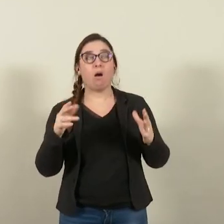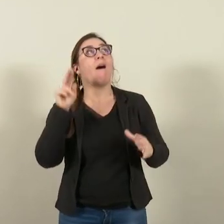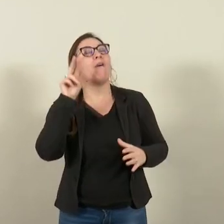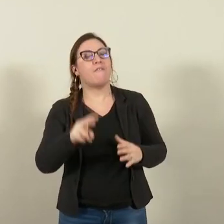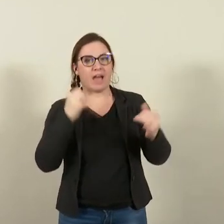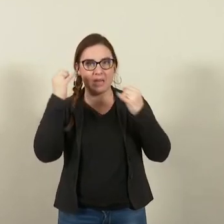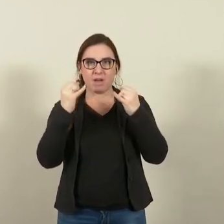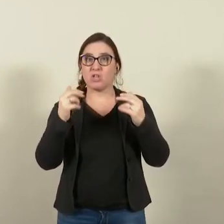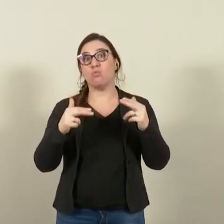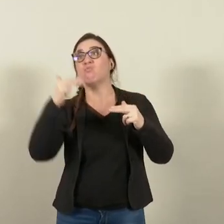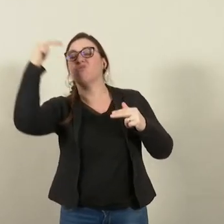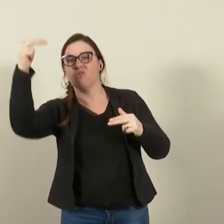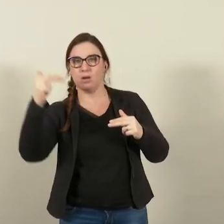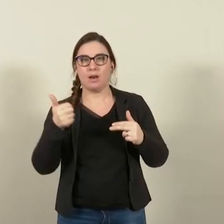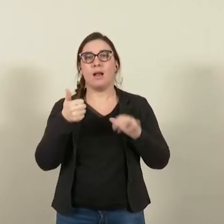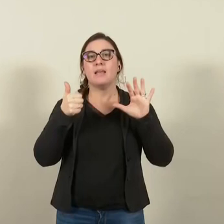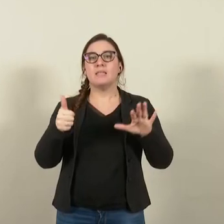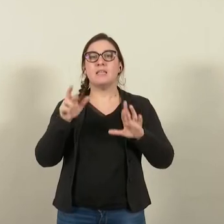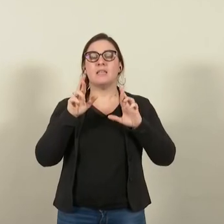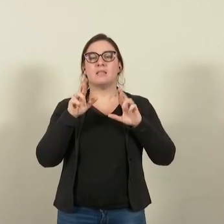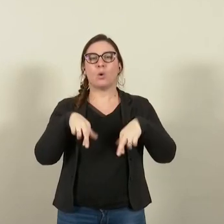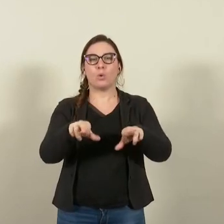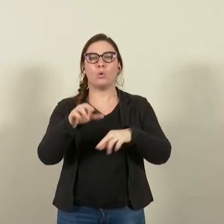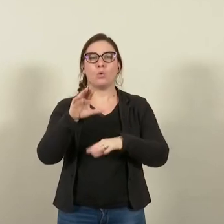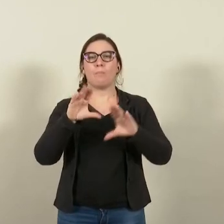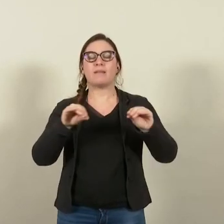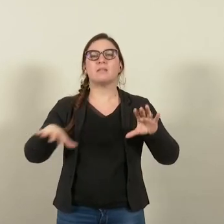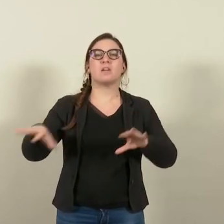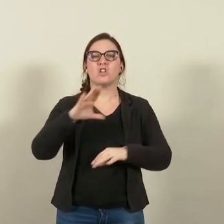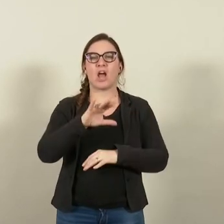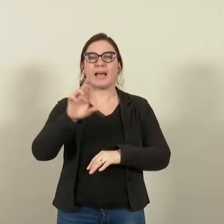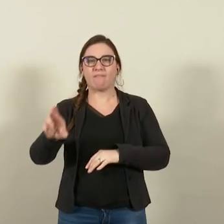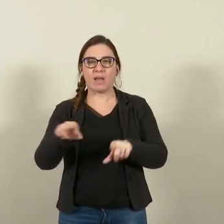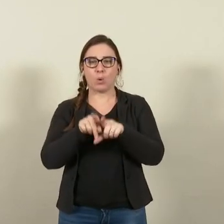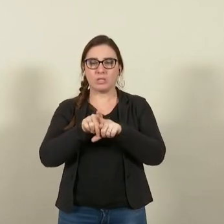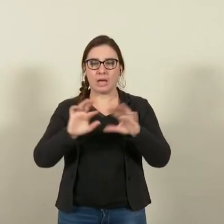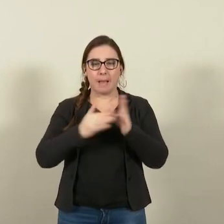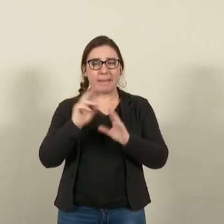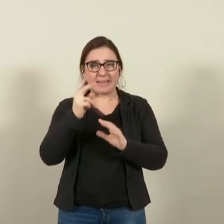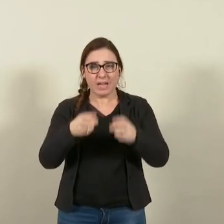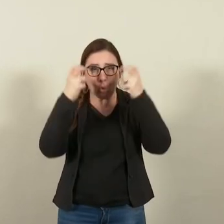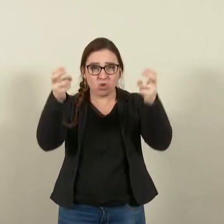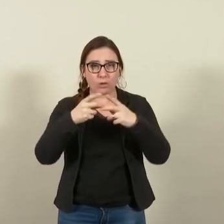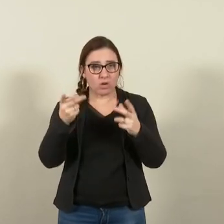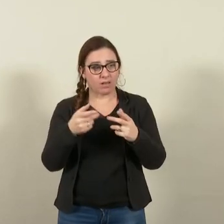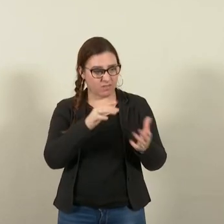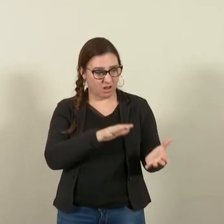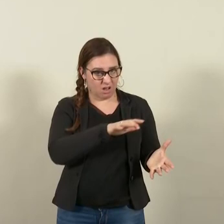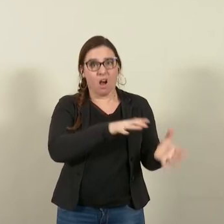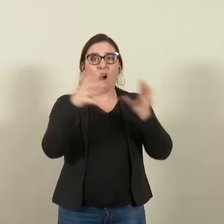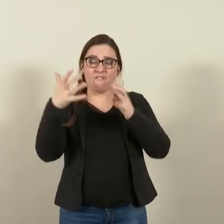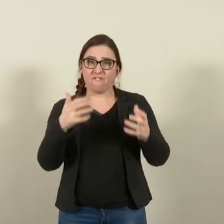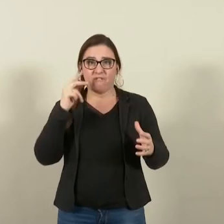comme à côté la 6 rue Charles rival de créer des logements au loyer trop élevés et au prix du mtre carré trop élevé démontre que ces